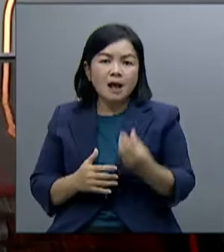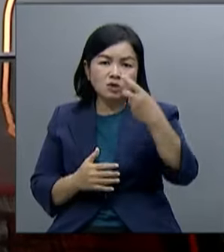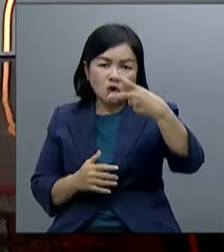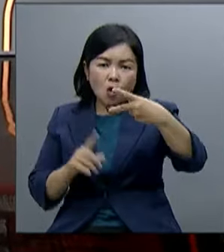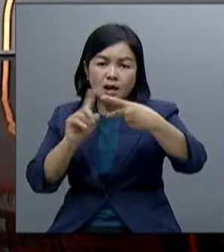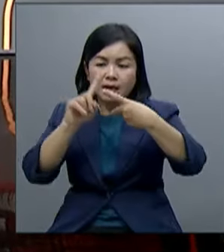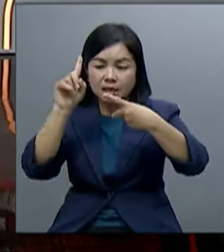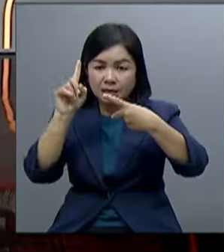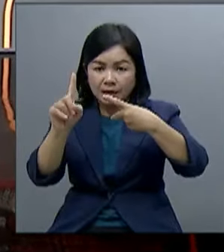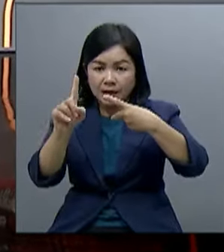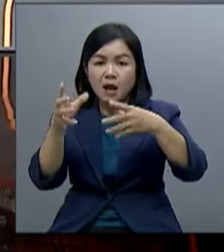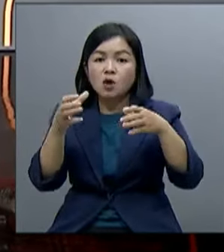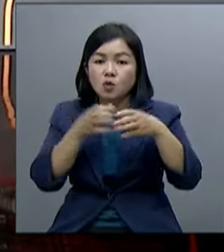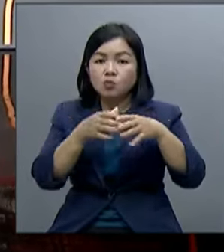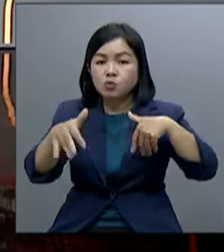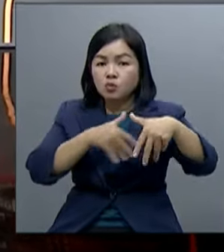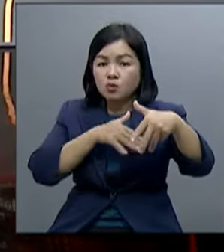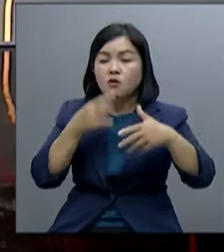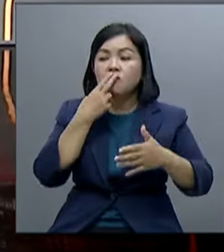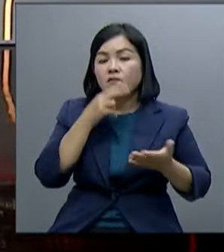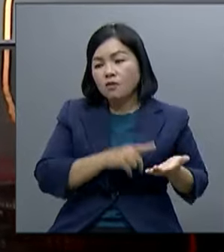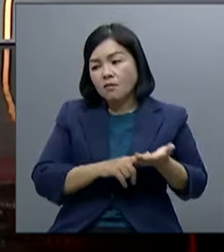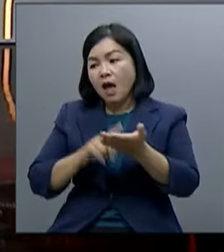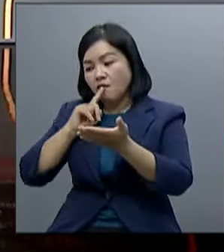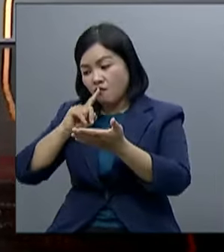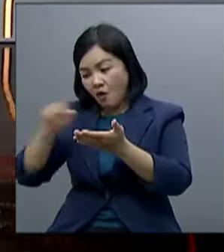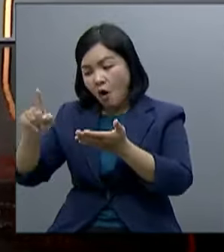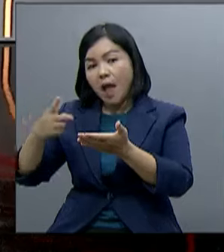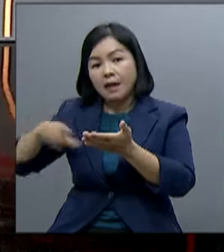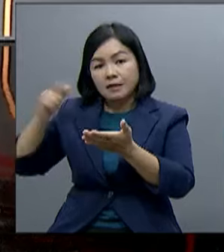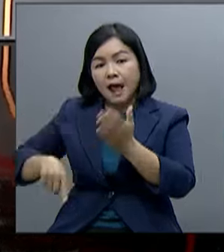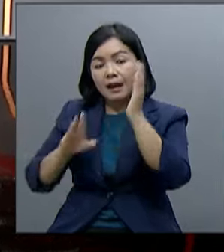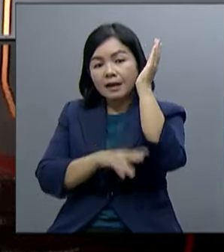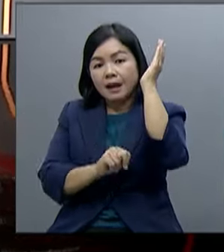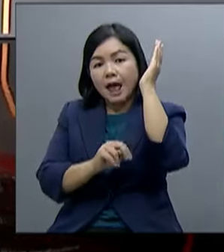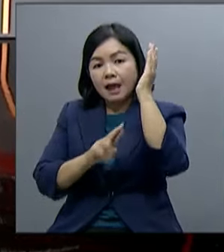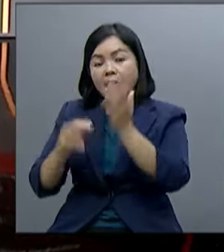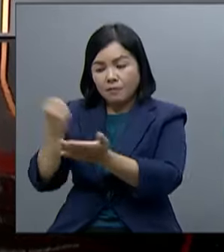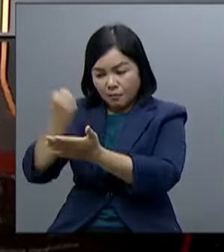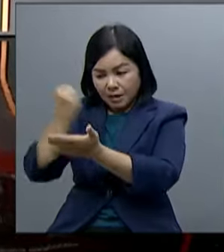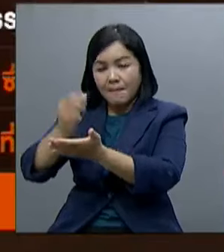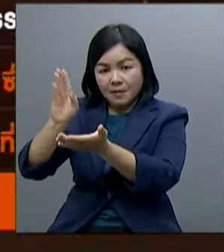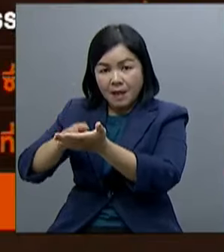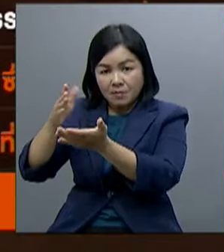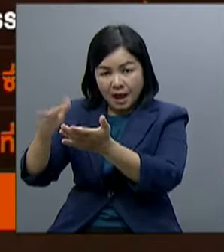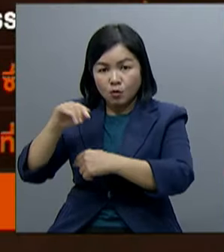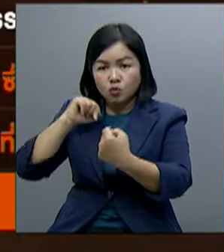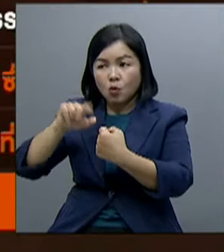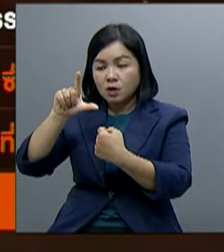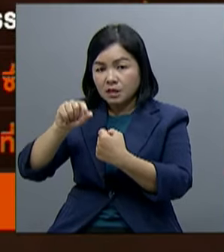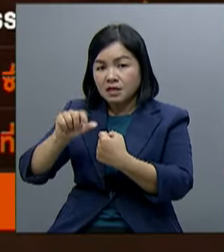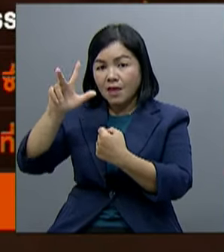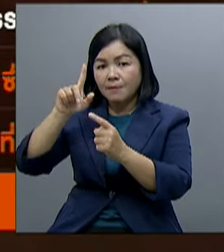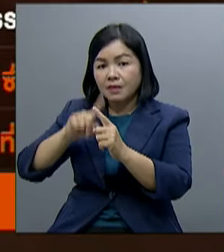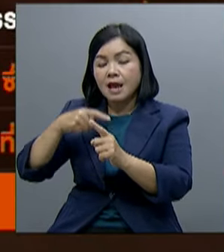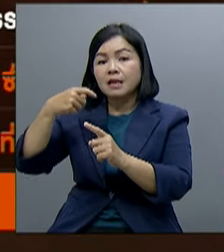เป็นคดีที่กลุ่มชาวบ้านยื่นฟ้องต่อศาลจังหวัดนราธิวาสค่ะศาลได้ประทับรับฟ้องไปเมื่อ 23สิงหาคมที่